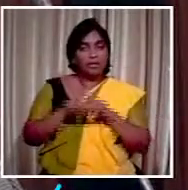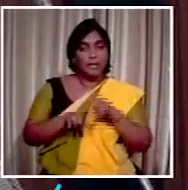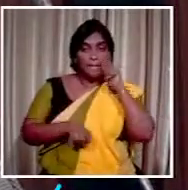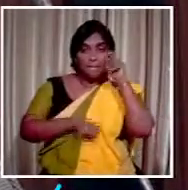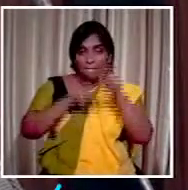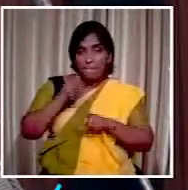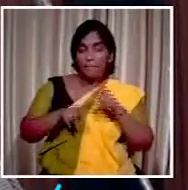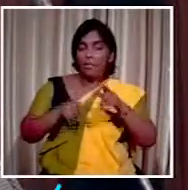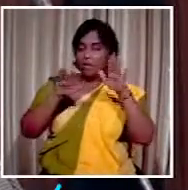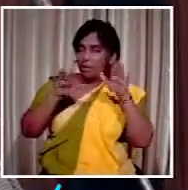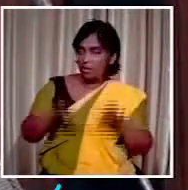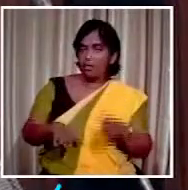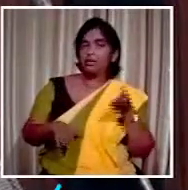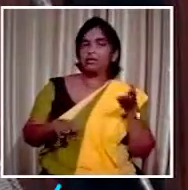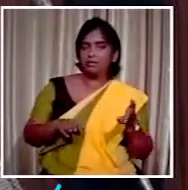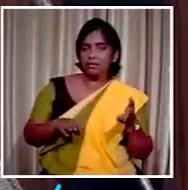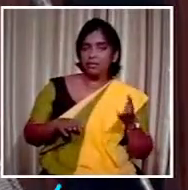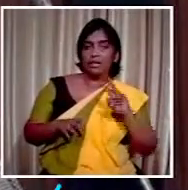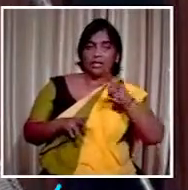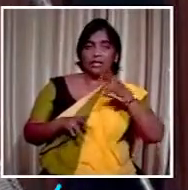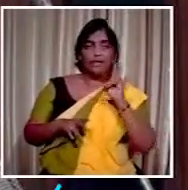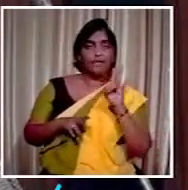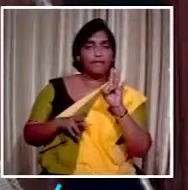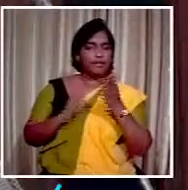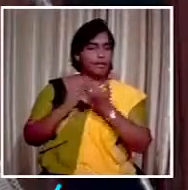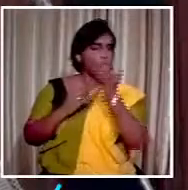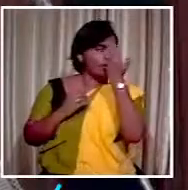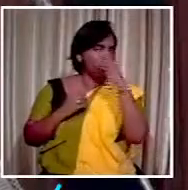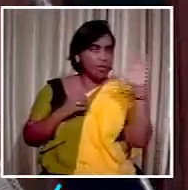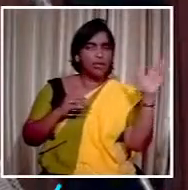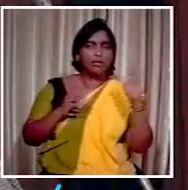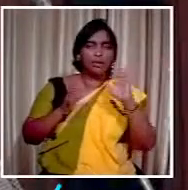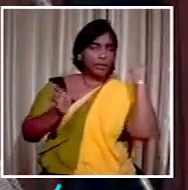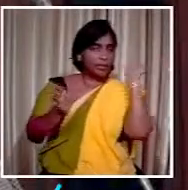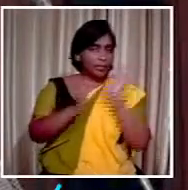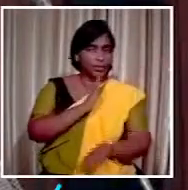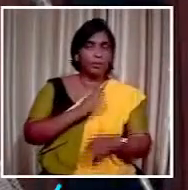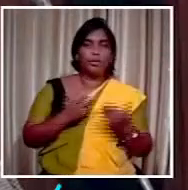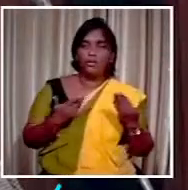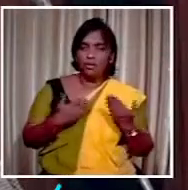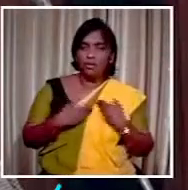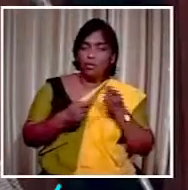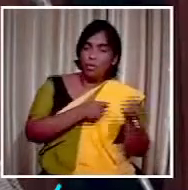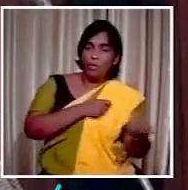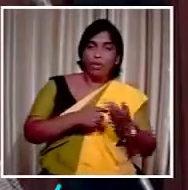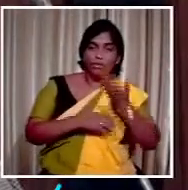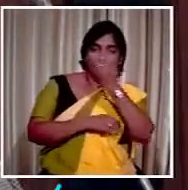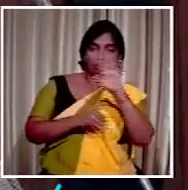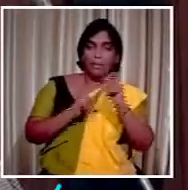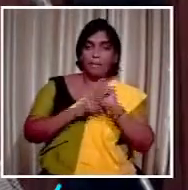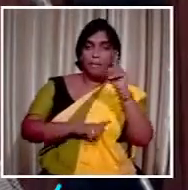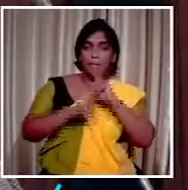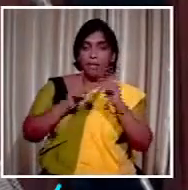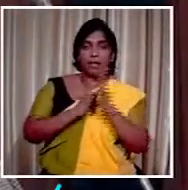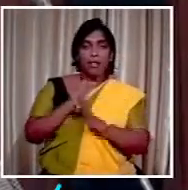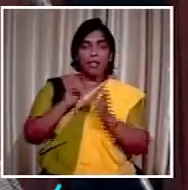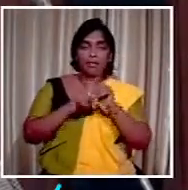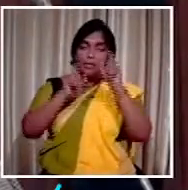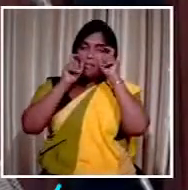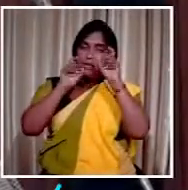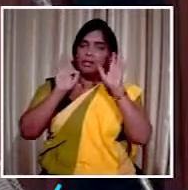මේක ඇතුලේ තියාගෙන 225 මෙපැයි කියලා රිජෙක්ට් කරනකම් ගහලා පන්නනකම් මේ පාර්ලිමේන්තුවේ මන්ත්‍රීවරුත් බලන්